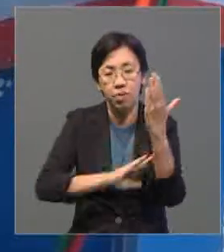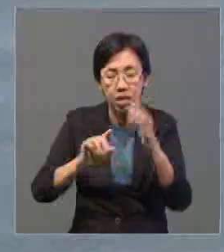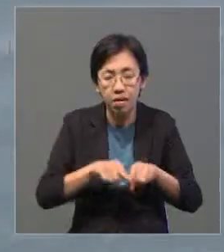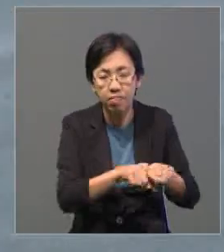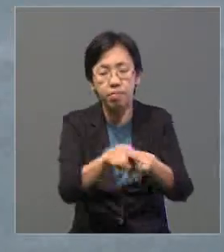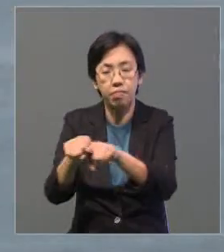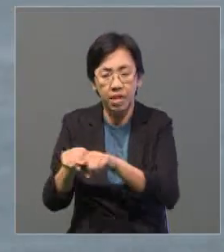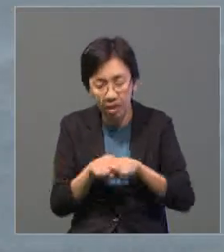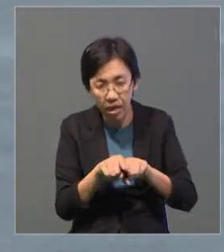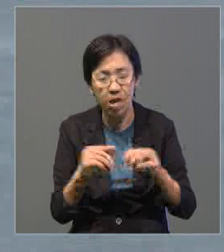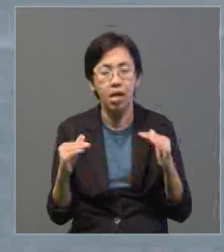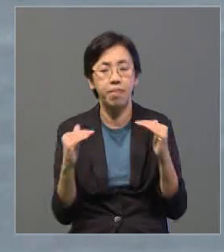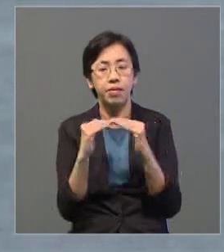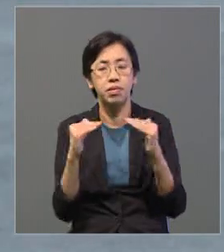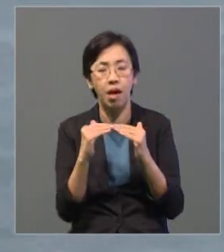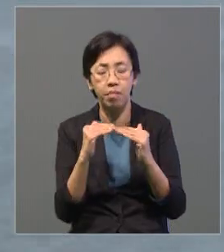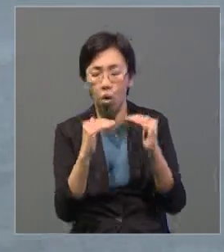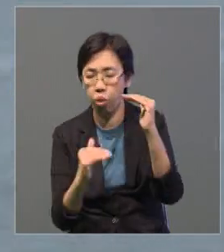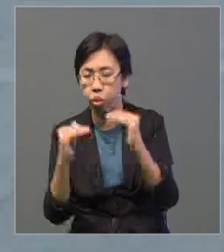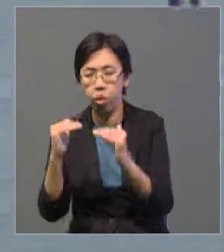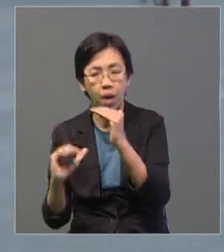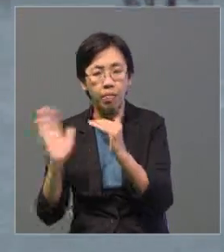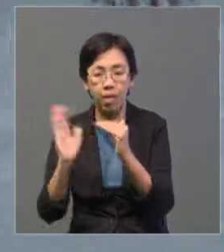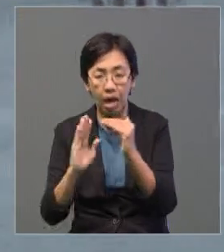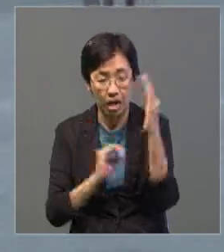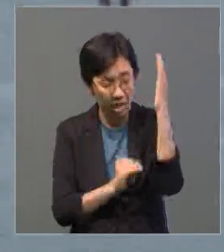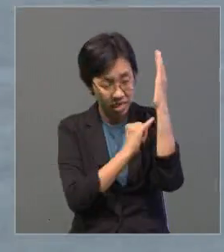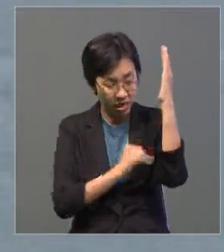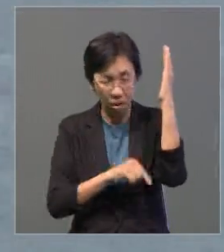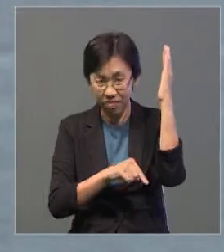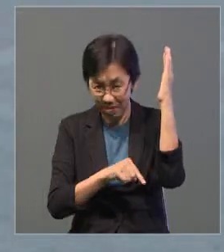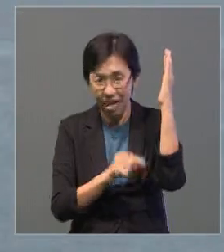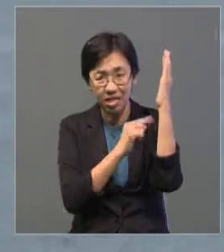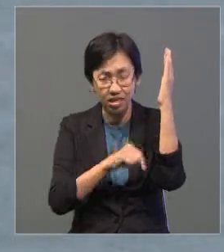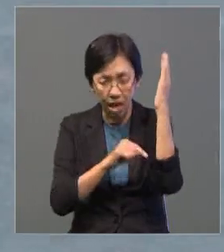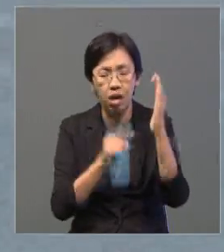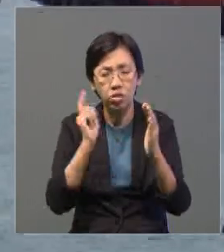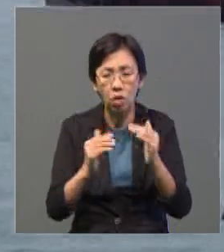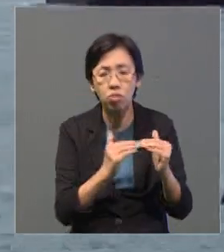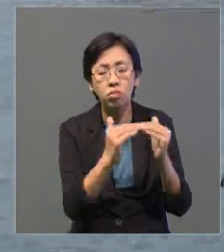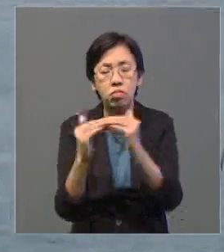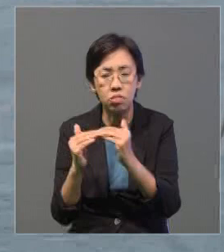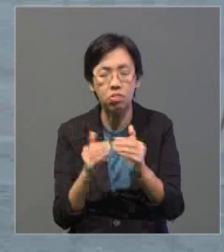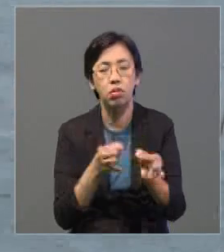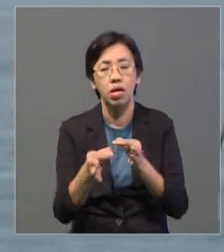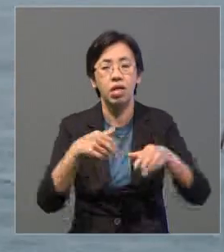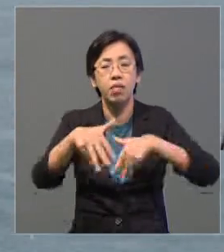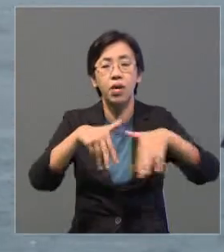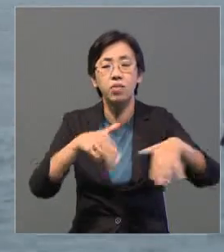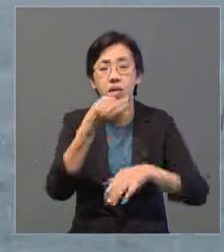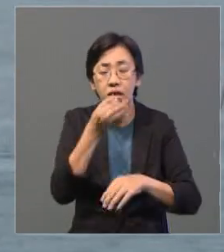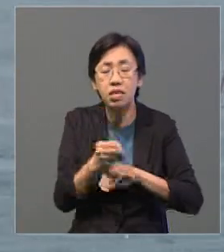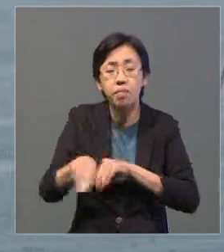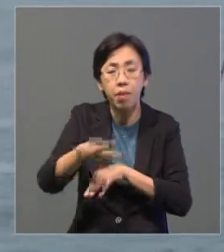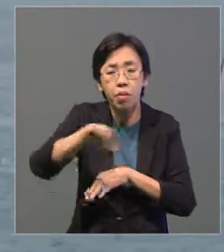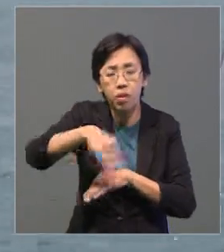เอกภาพเกิดความเป็นธรรมและไม่เหลื่อมล้ำกับประมงในจังหวัดอื่นๆจึงขอเรียนนะครับให้พี่น้องชาวประมงเนี่ย